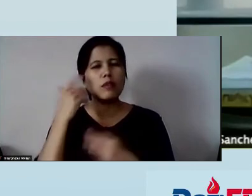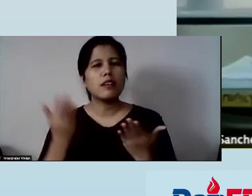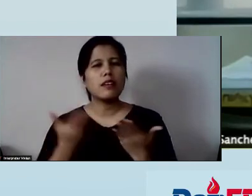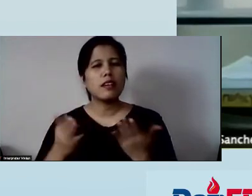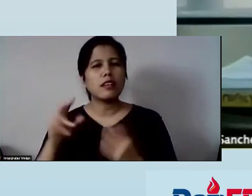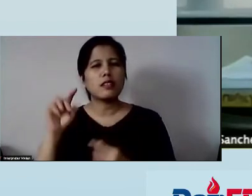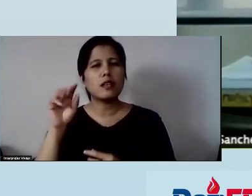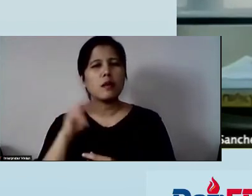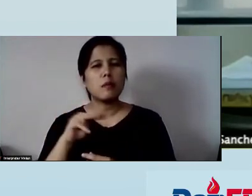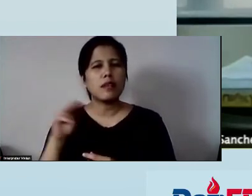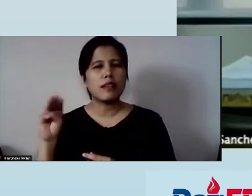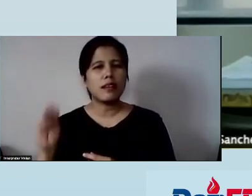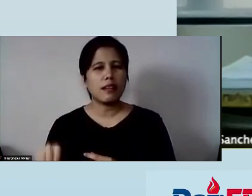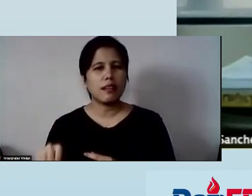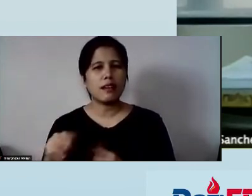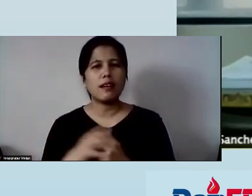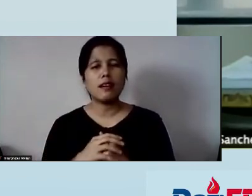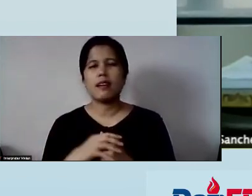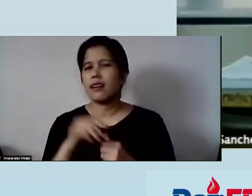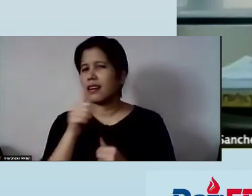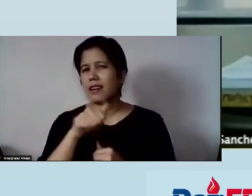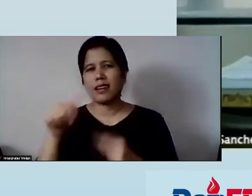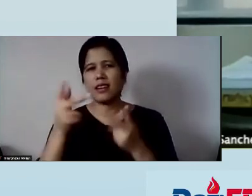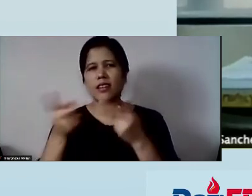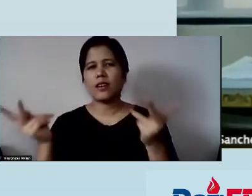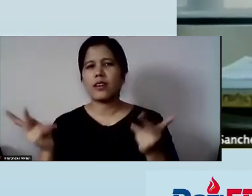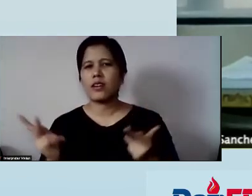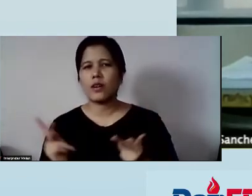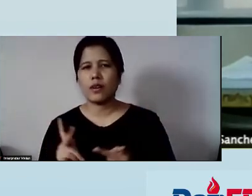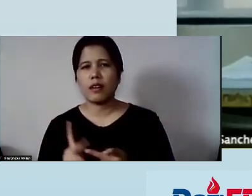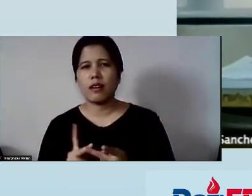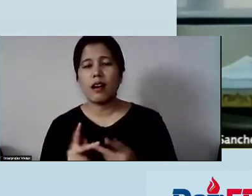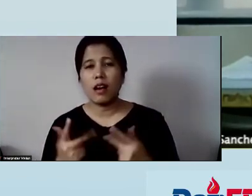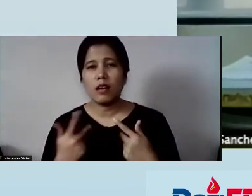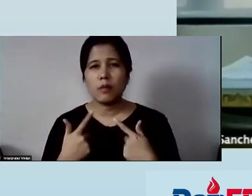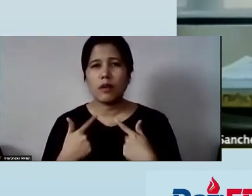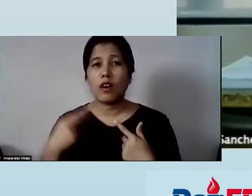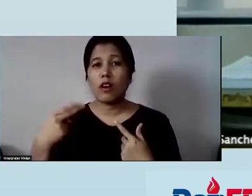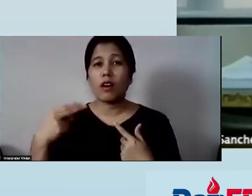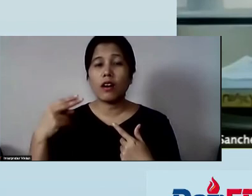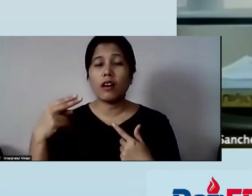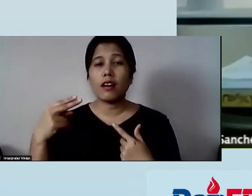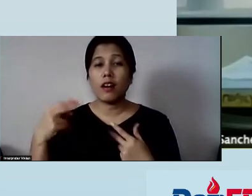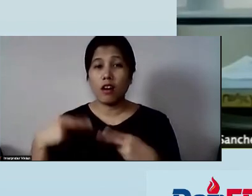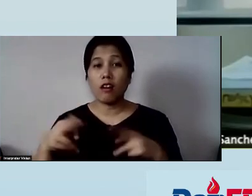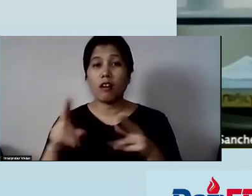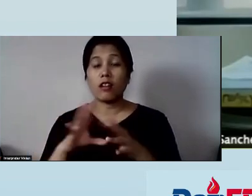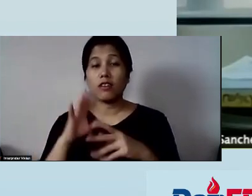Manila, or anywhere, ha? Mayroon dyan Hall of Justice, nandyan po ang